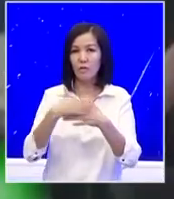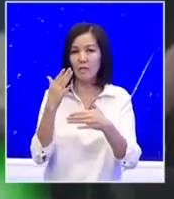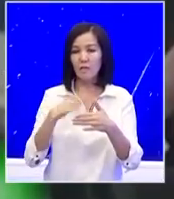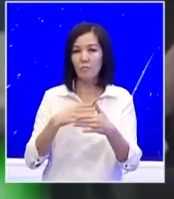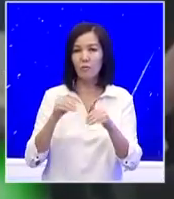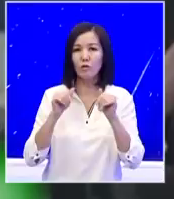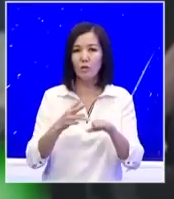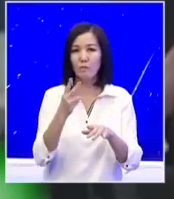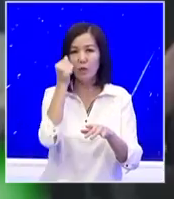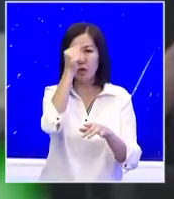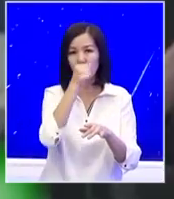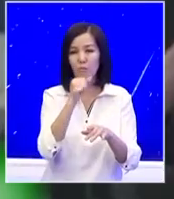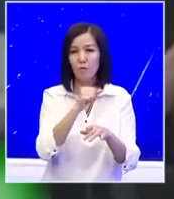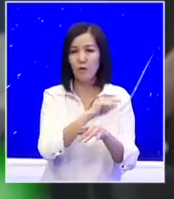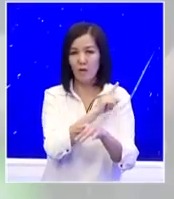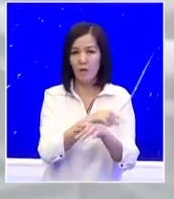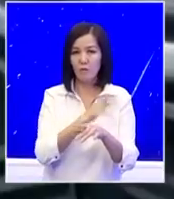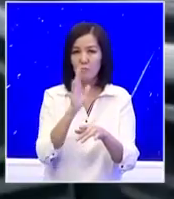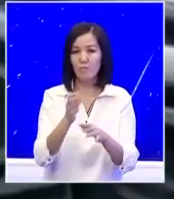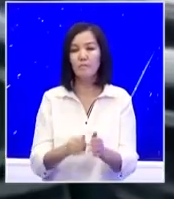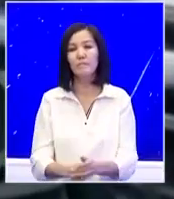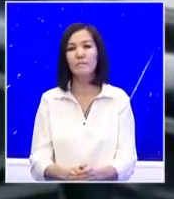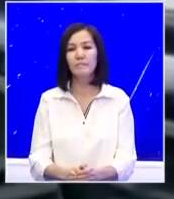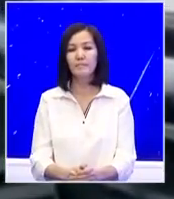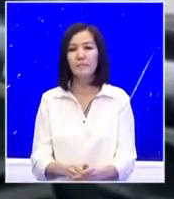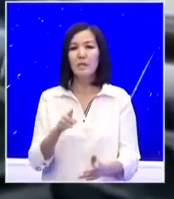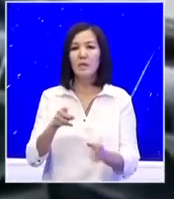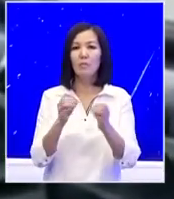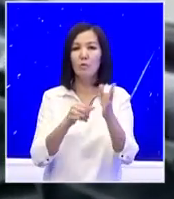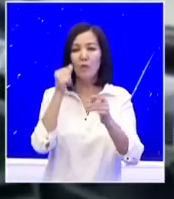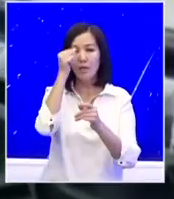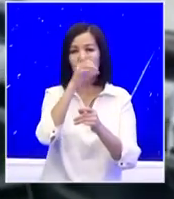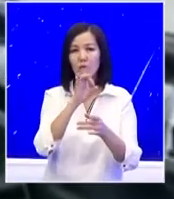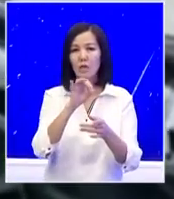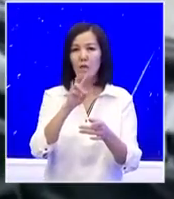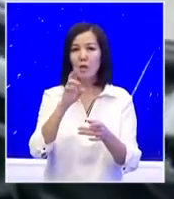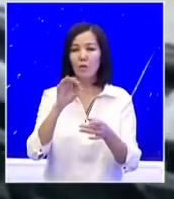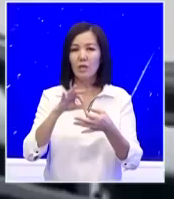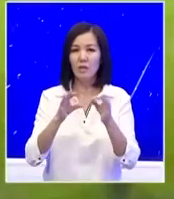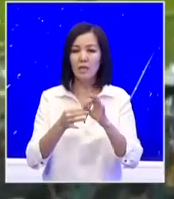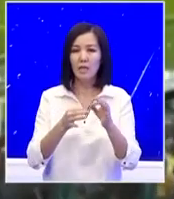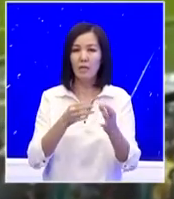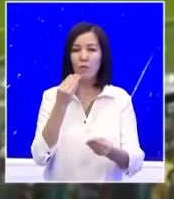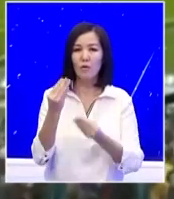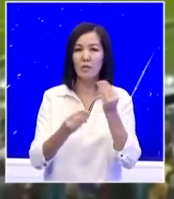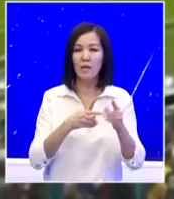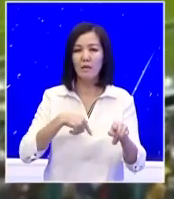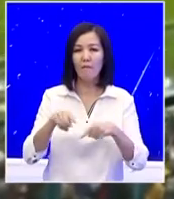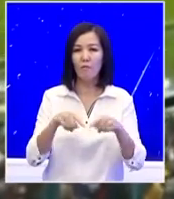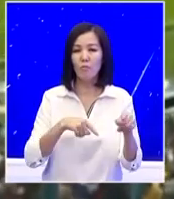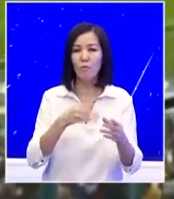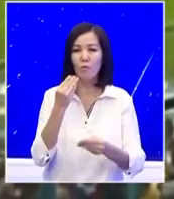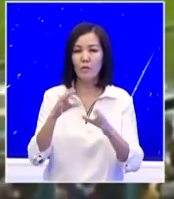шешім 2 жыл бойы күшін жоймайтын болады. 2016 жылы Рио-де-Жанейродағы олимпиада ойындарында футбол матчтары